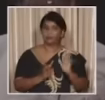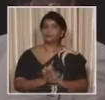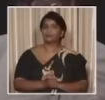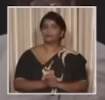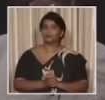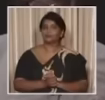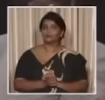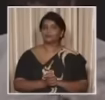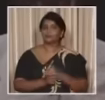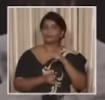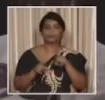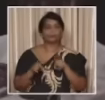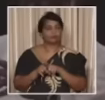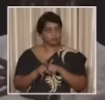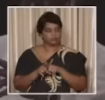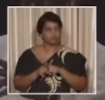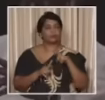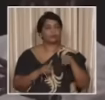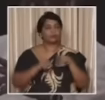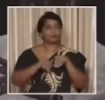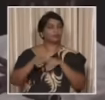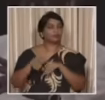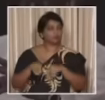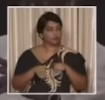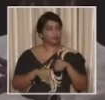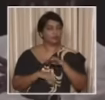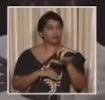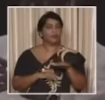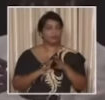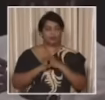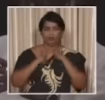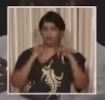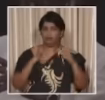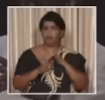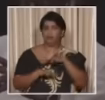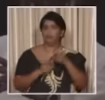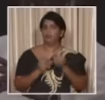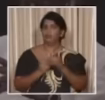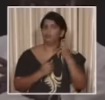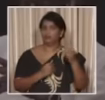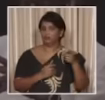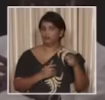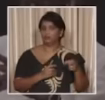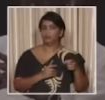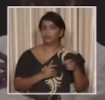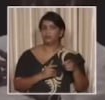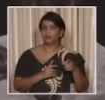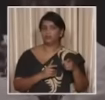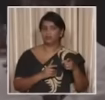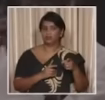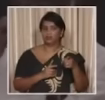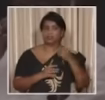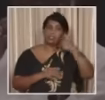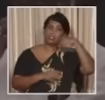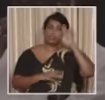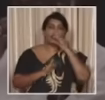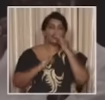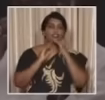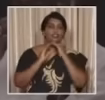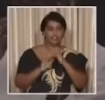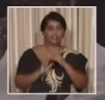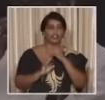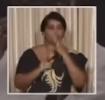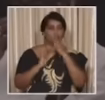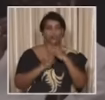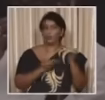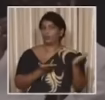දුන්නේ. ඒ අනුව එතන තිබිච්ච කෘෂිකර්ම ඉඩමේ විශාල ප්‍රමාණයක් දීලා තමයි ඔතන තිබුණා ගුරුලුගෝමි කියලා විද්‍යාලයක්. ඒ